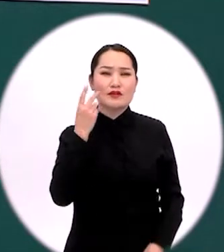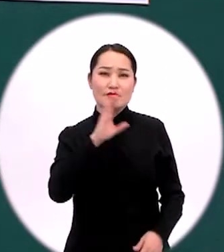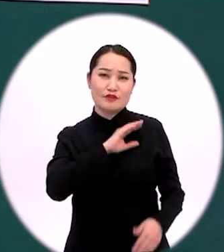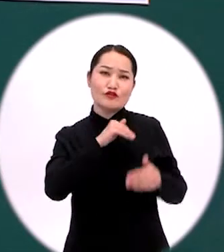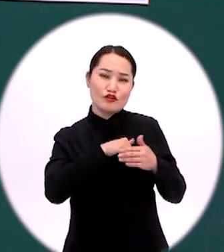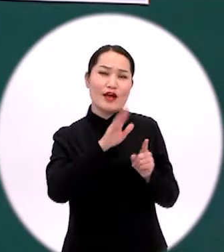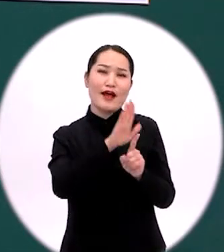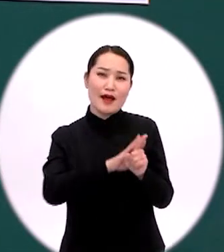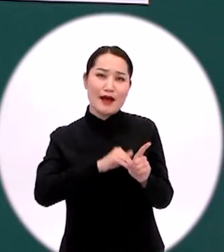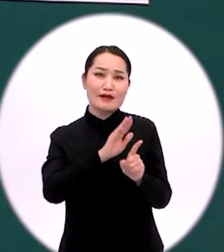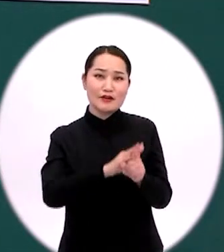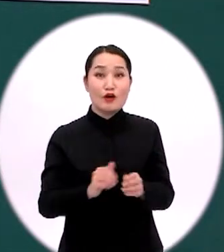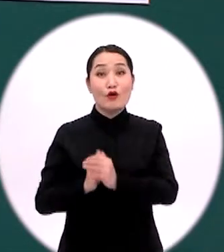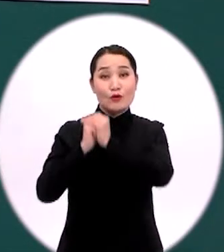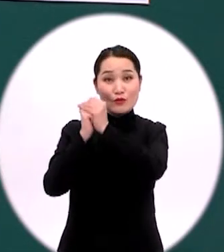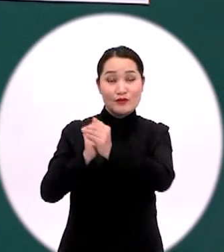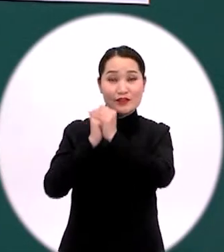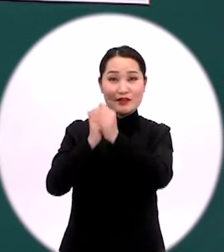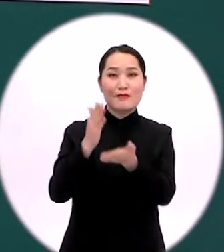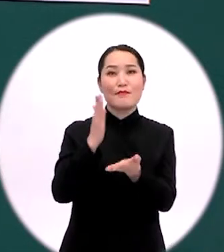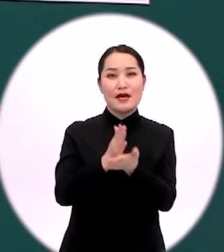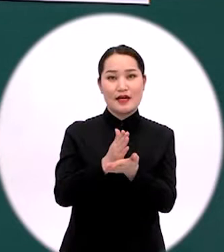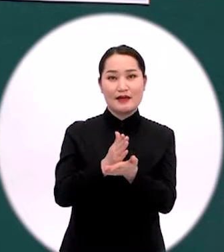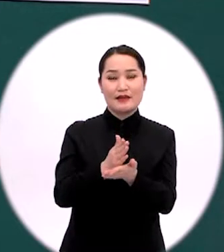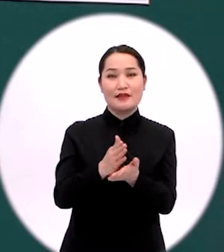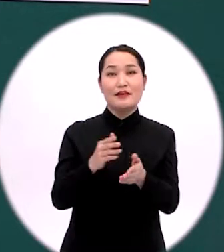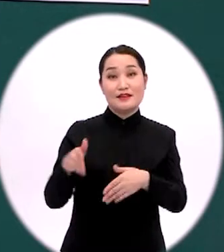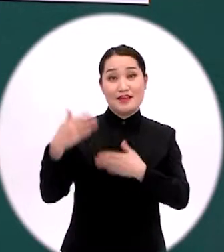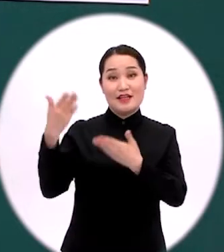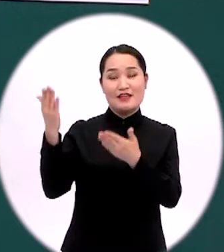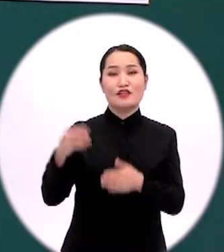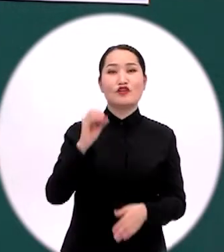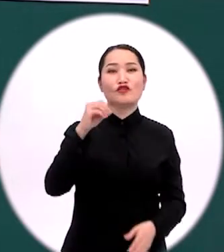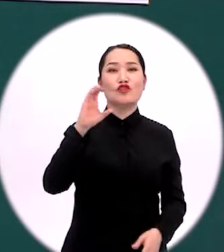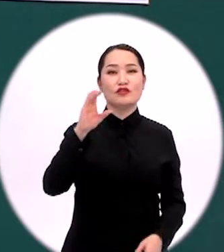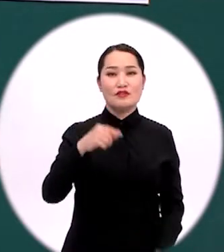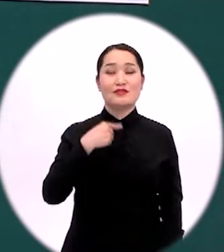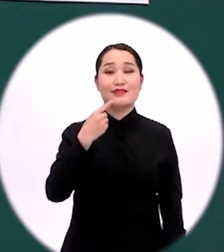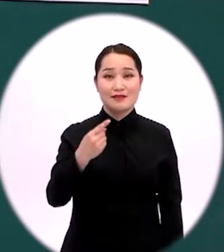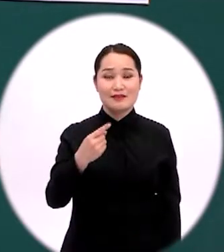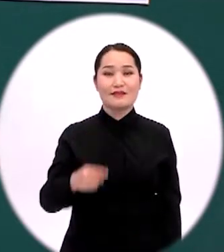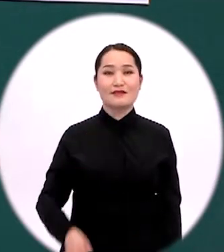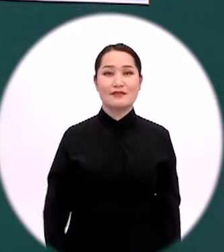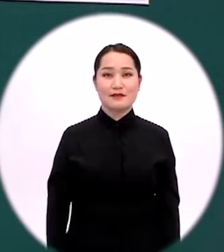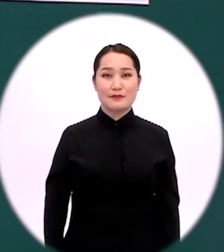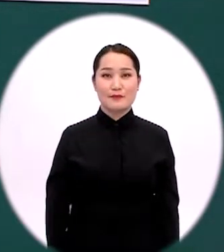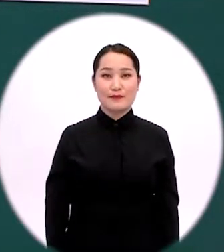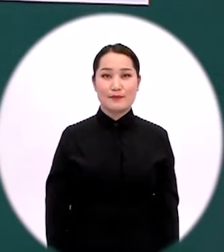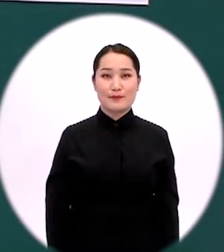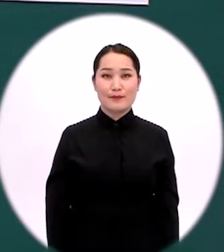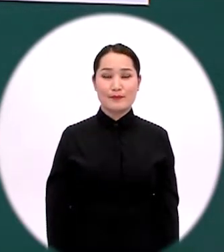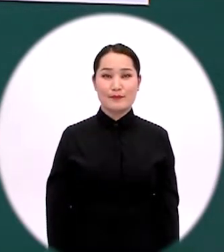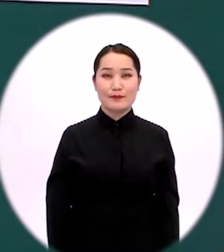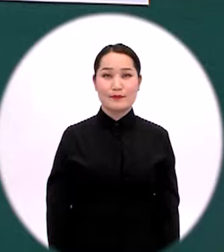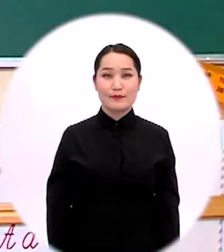зүрхэндээ хайрлаж, хүндэлж байхыг багшийг дээдлэх ёс гэж хэлдэг. Тэгэхээр